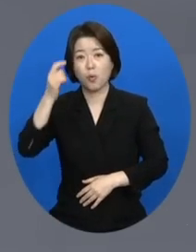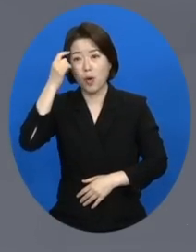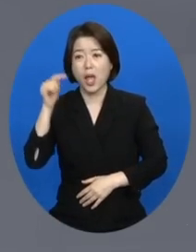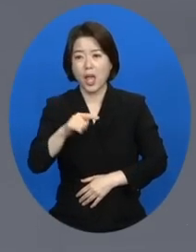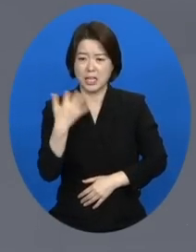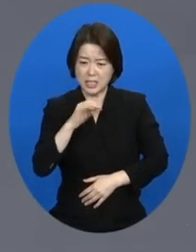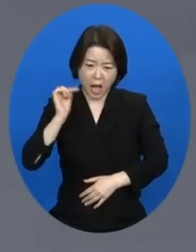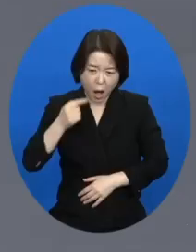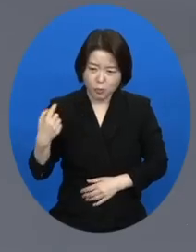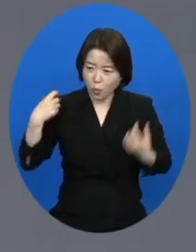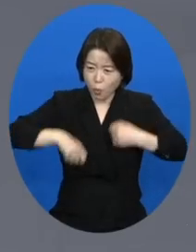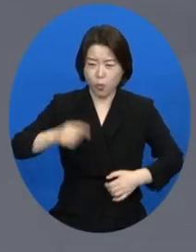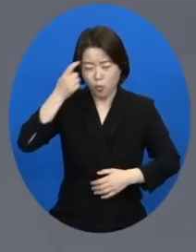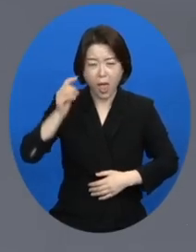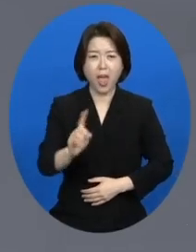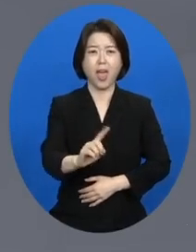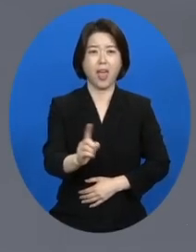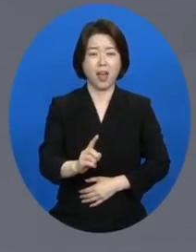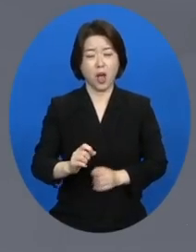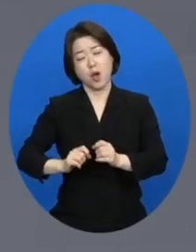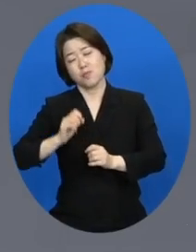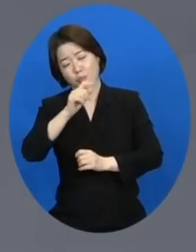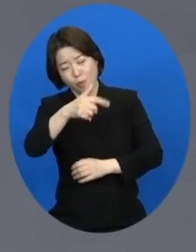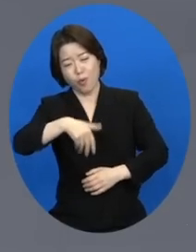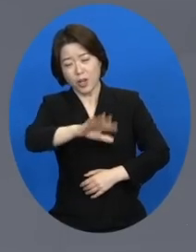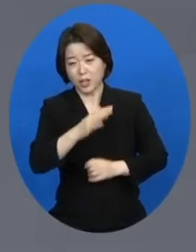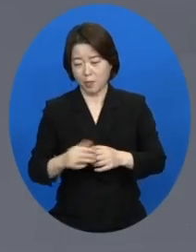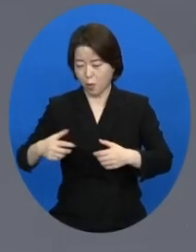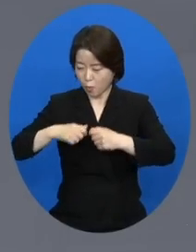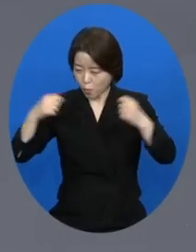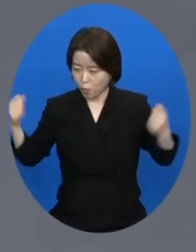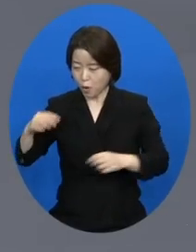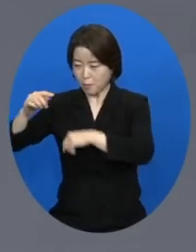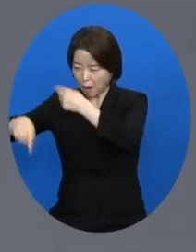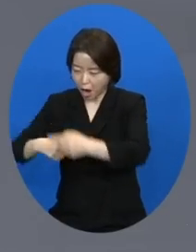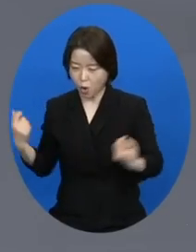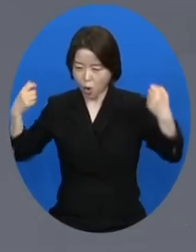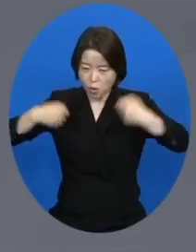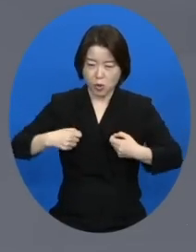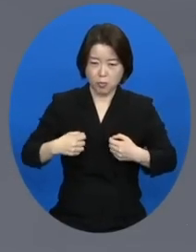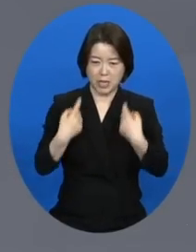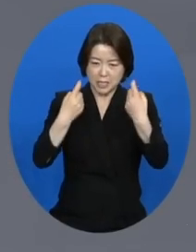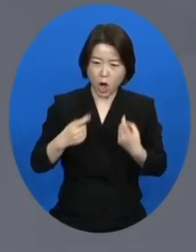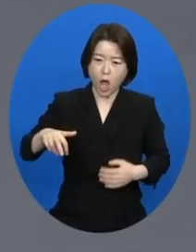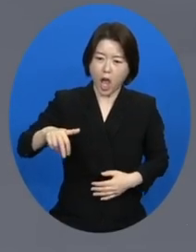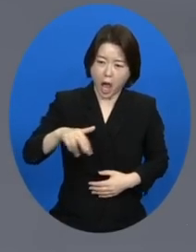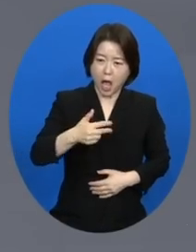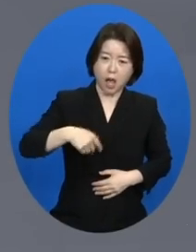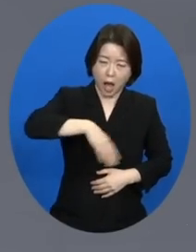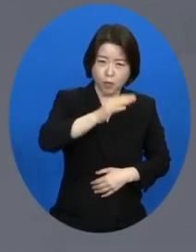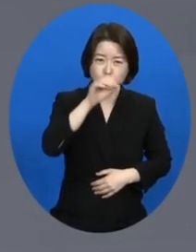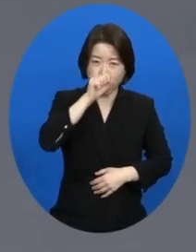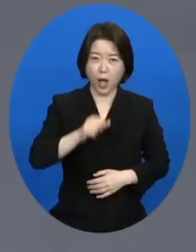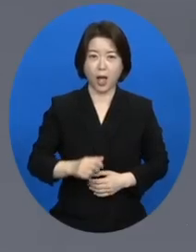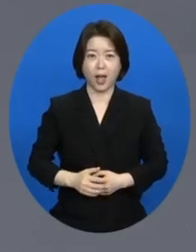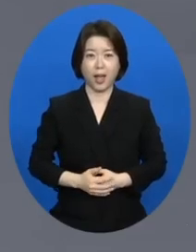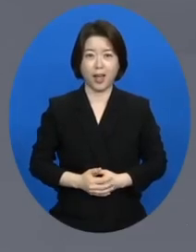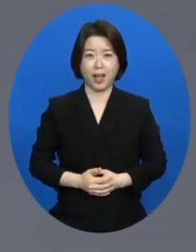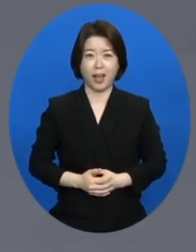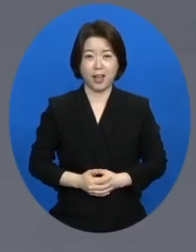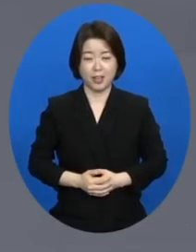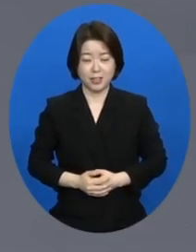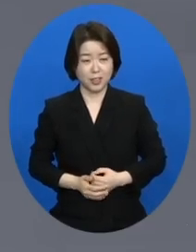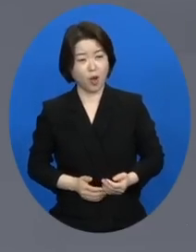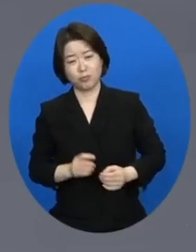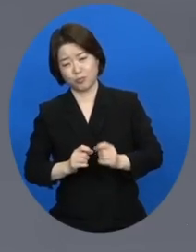거기에? 아 그렇게 멀리 가면 좀 옷을 갈아입고, 예? 여행복으로 갈아입고 가든지. 아 그러게 형까지